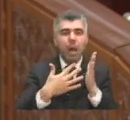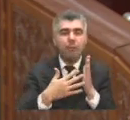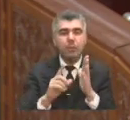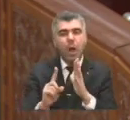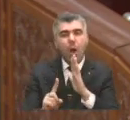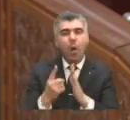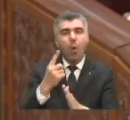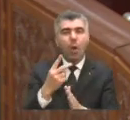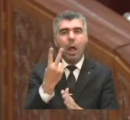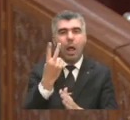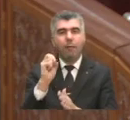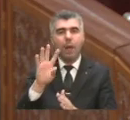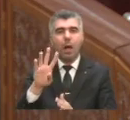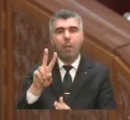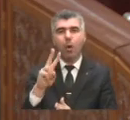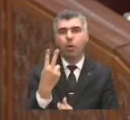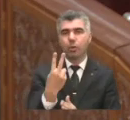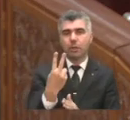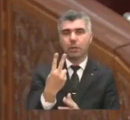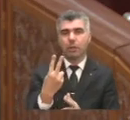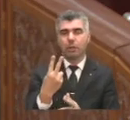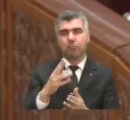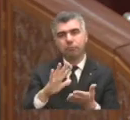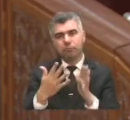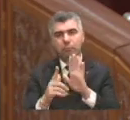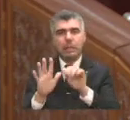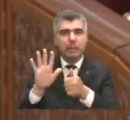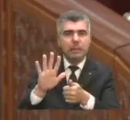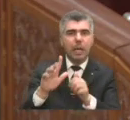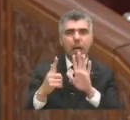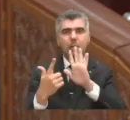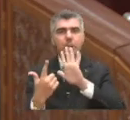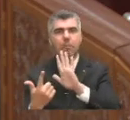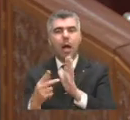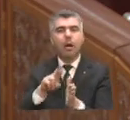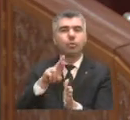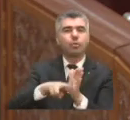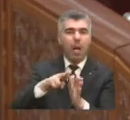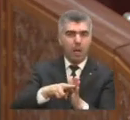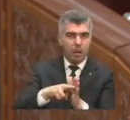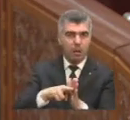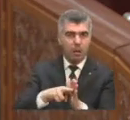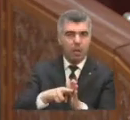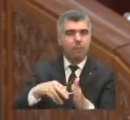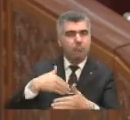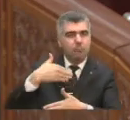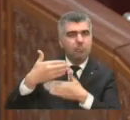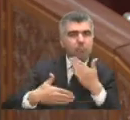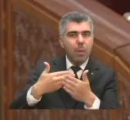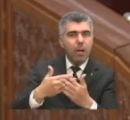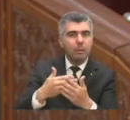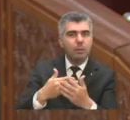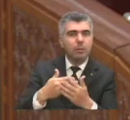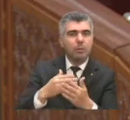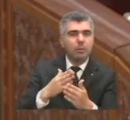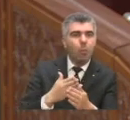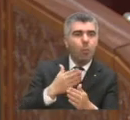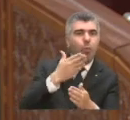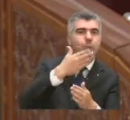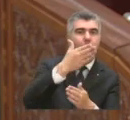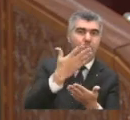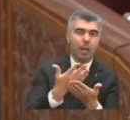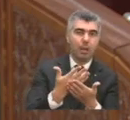الأولى 2024 في 6 ولا في 7 ديال الأقاليم والجهات، وبالطبع التحدي والهدف ونلقاو إمكانيات